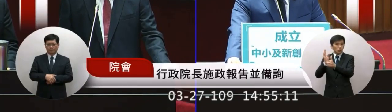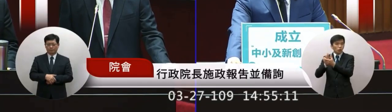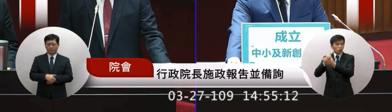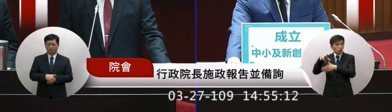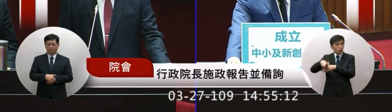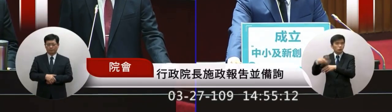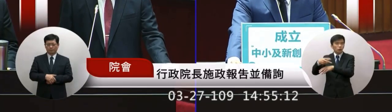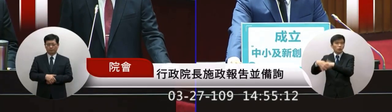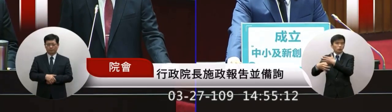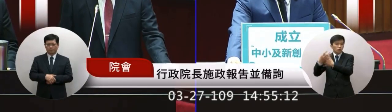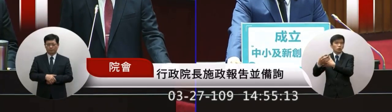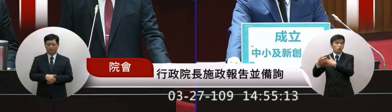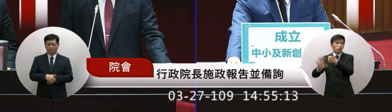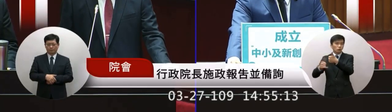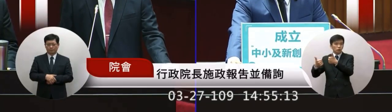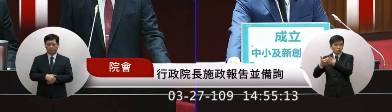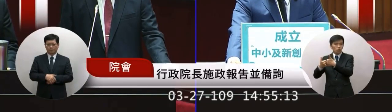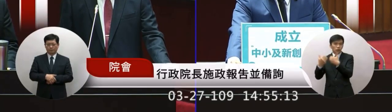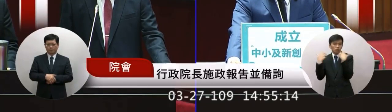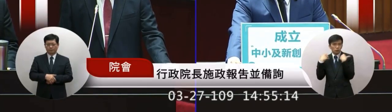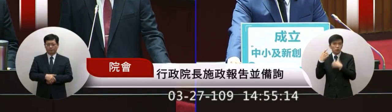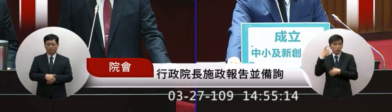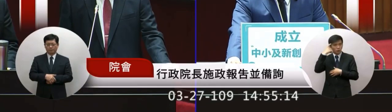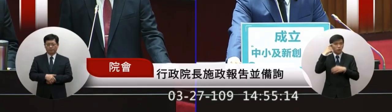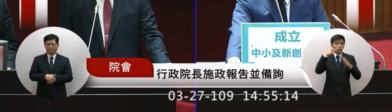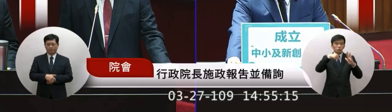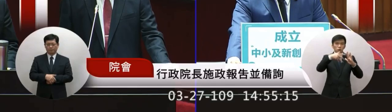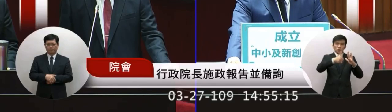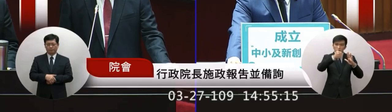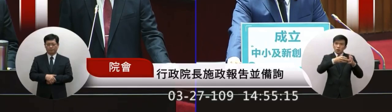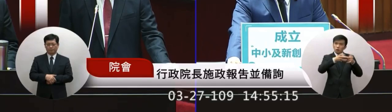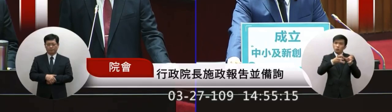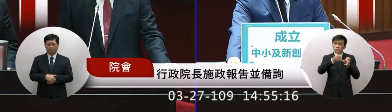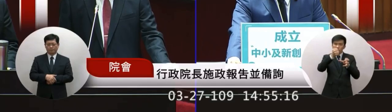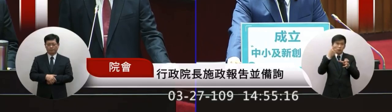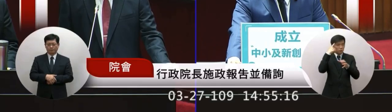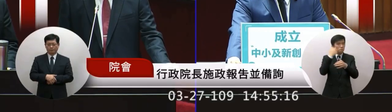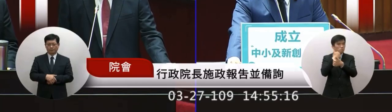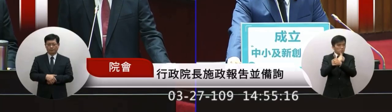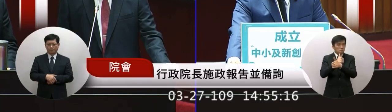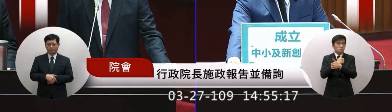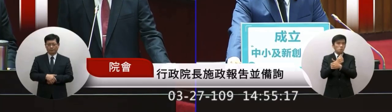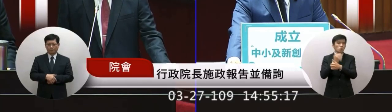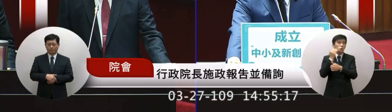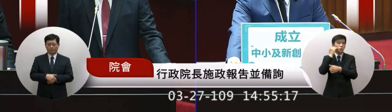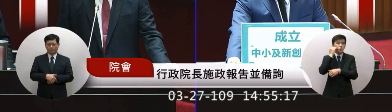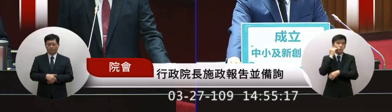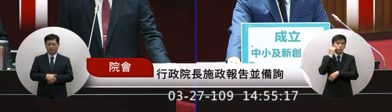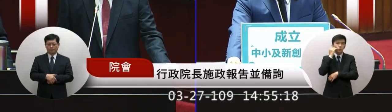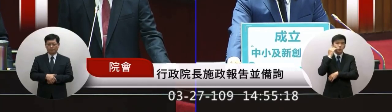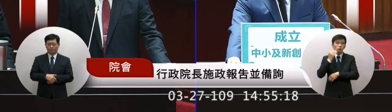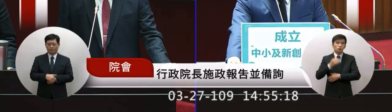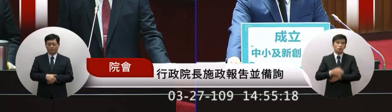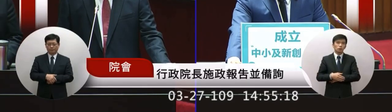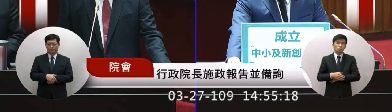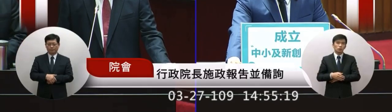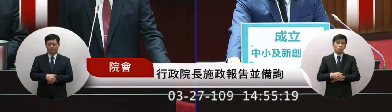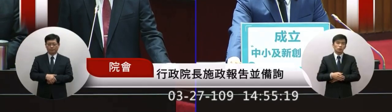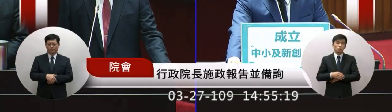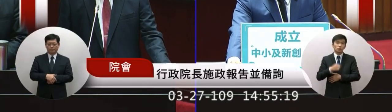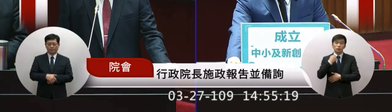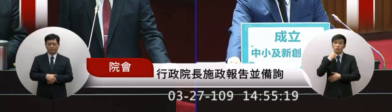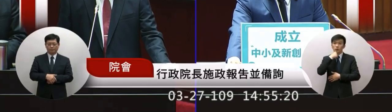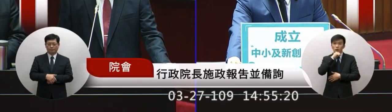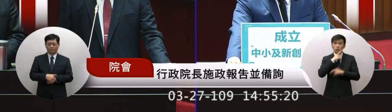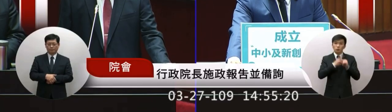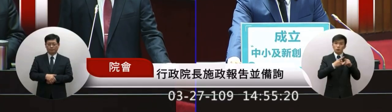长跟部长可以很认真的正视这个问题，是不是来考虑把我们，如果说咱讲台湾的中小